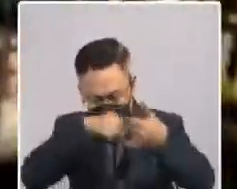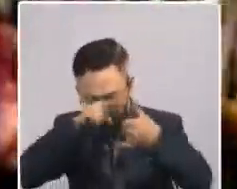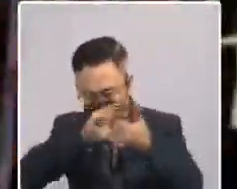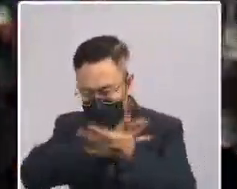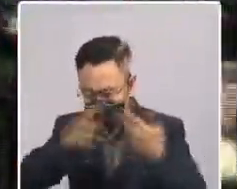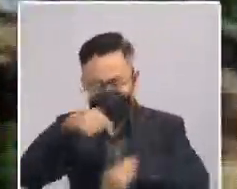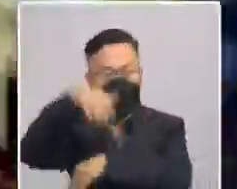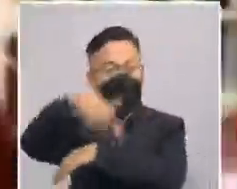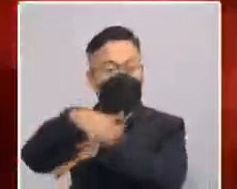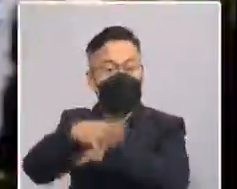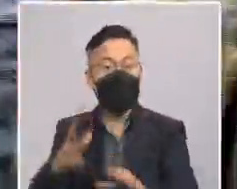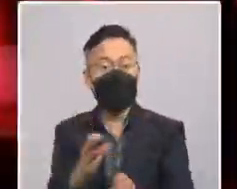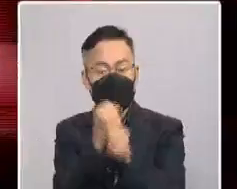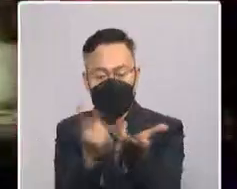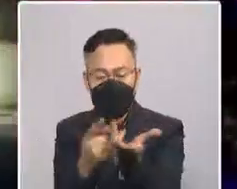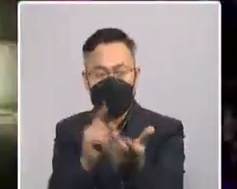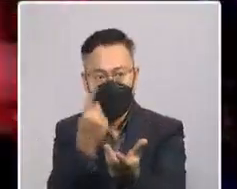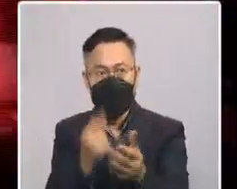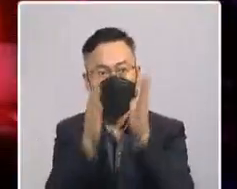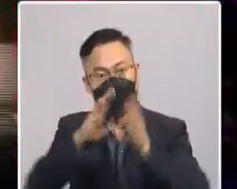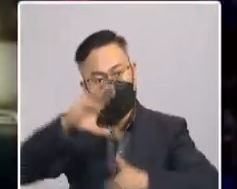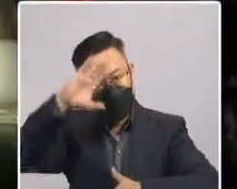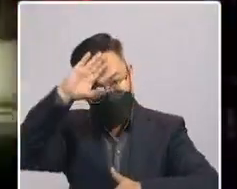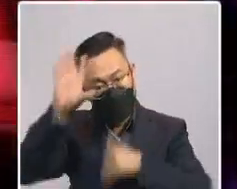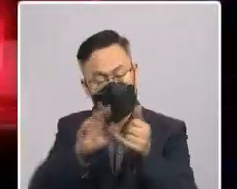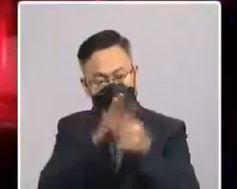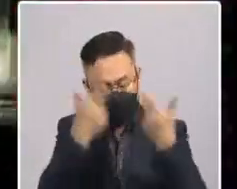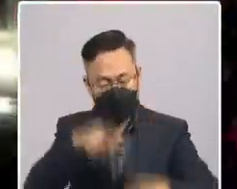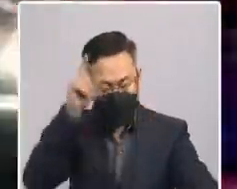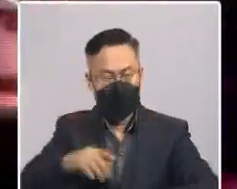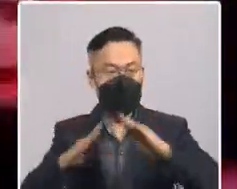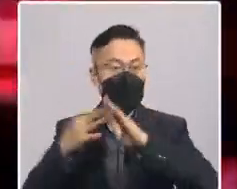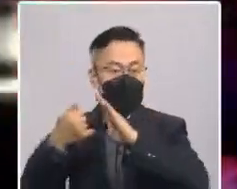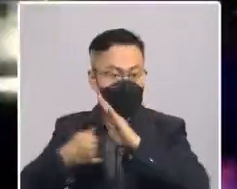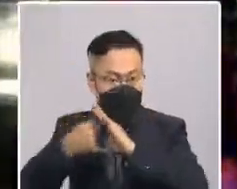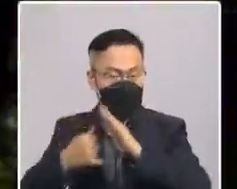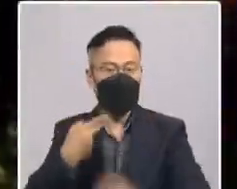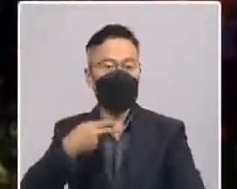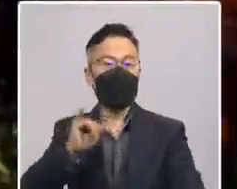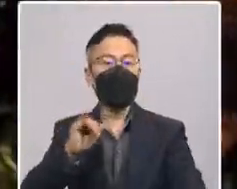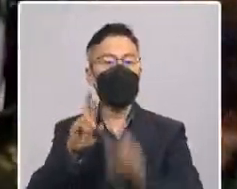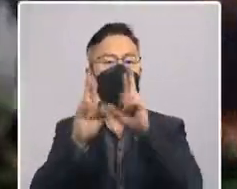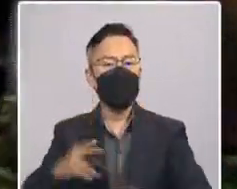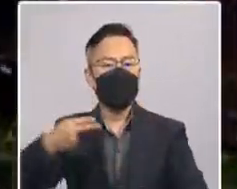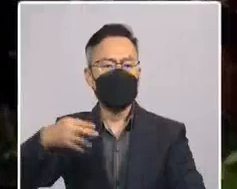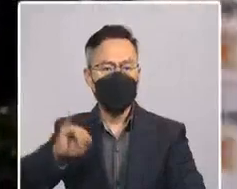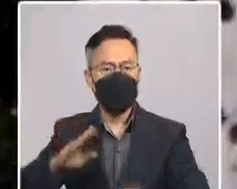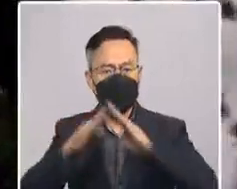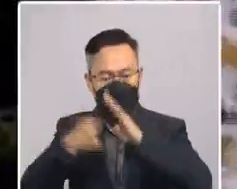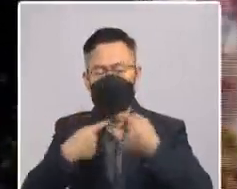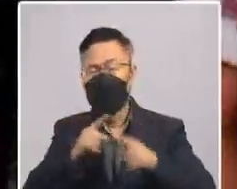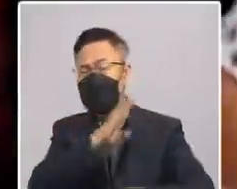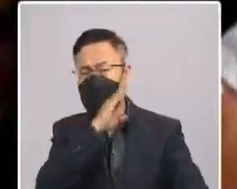ย็นนี้นะครับสำหรับคนที่ตรวจพบแล้วนะฮะก็จะให้มีการแยกกักตัวที่บ้านโฮมไอโซเลชันนั่นแหละหรือบางส่วนถ้าไม่สะดวก